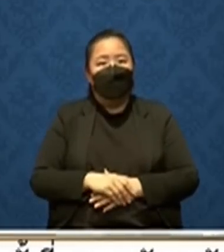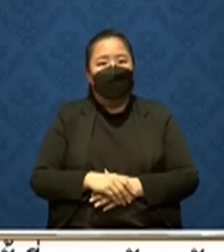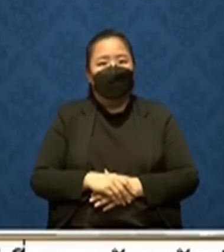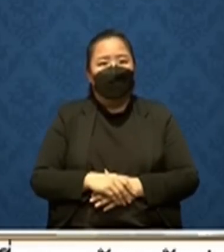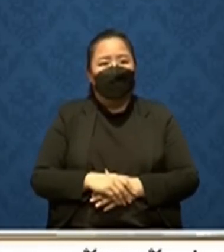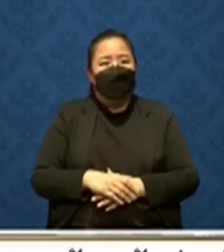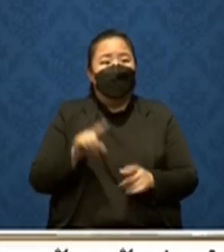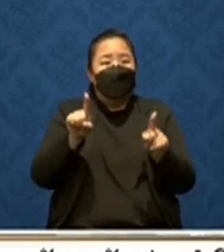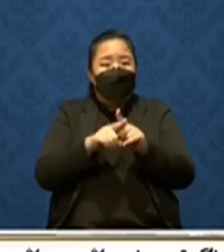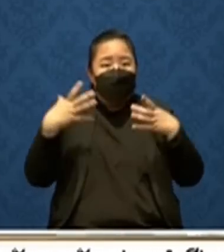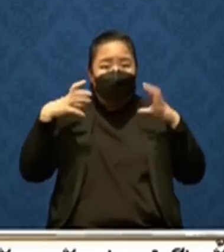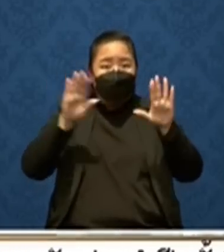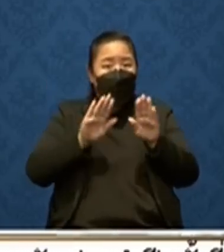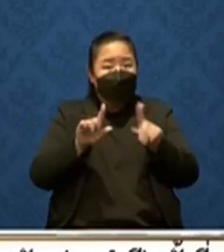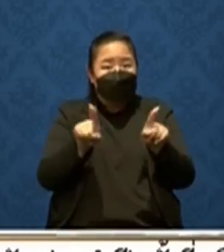08